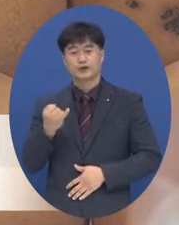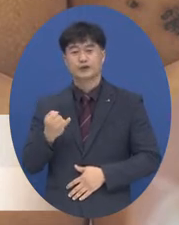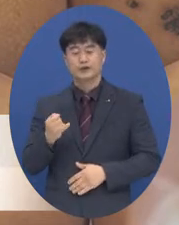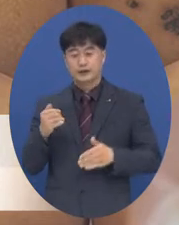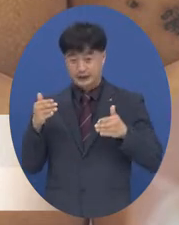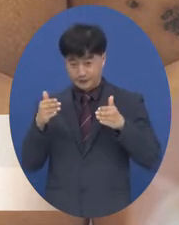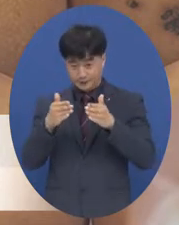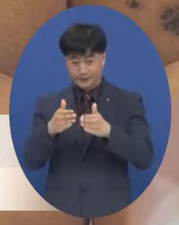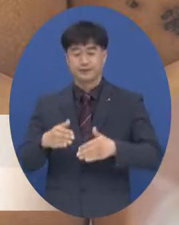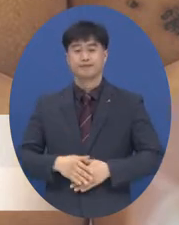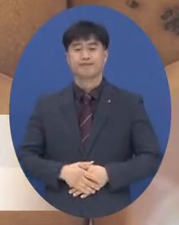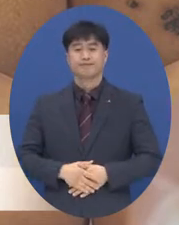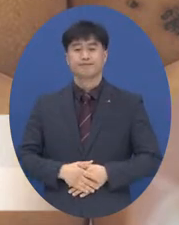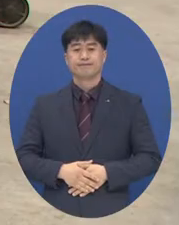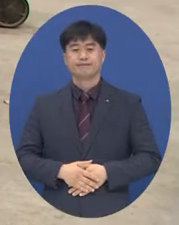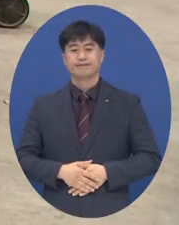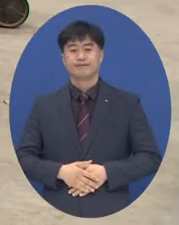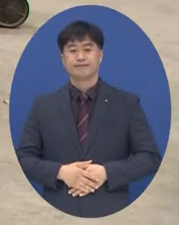뉴스 눈여겨보시죠.